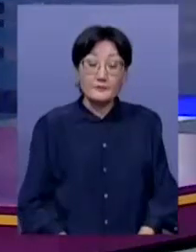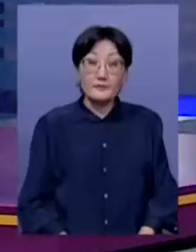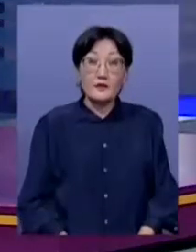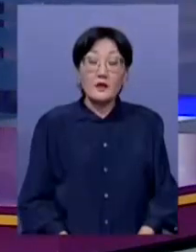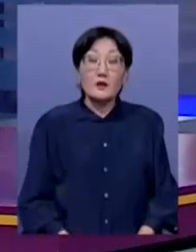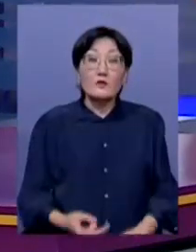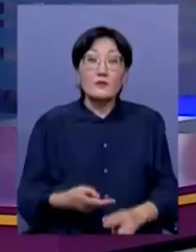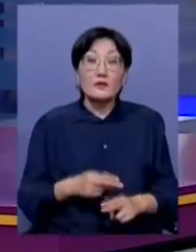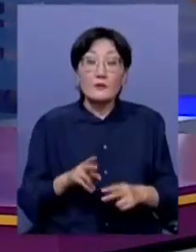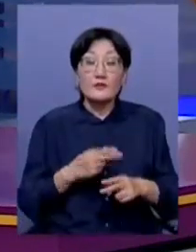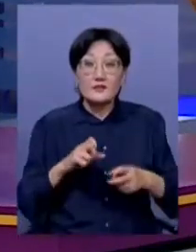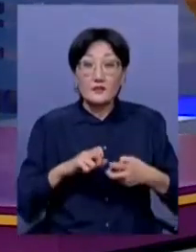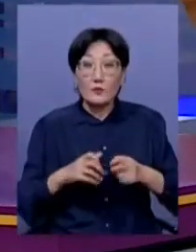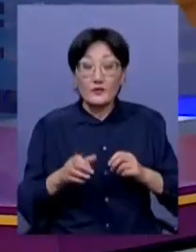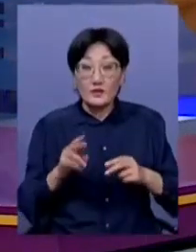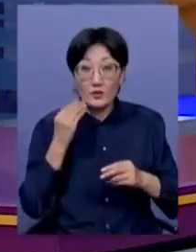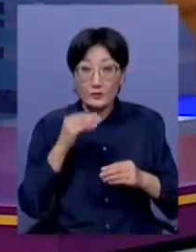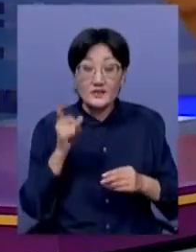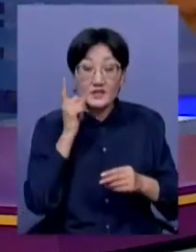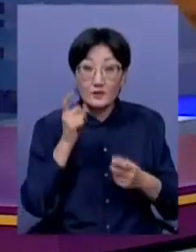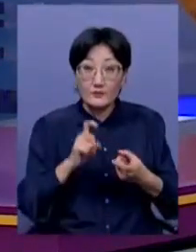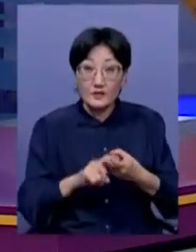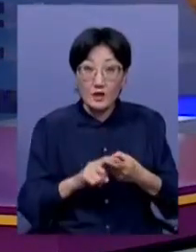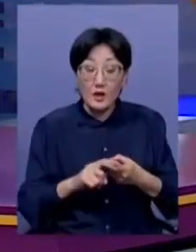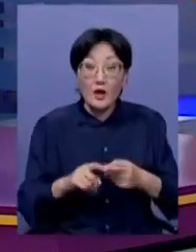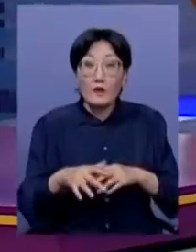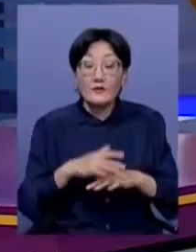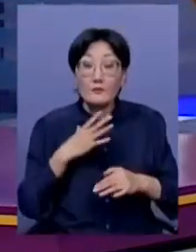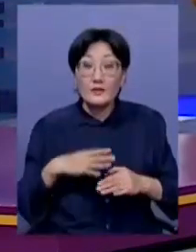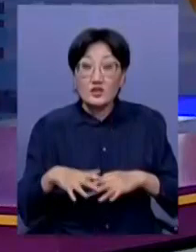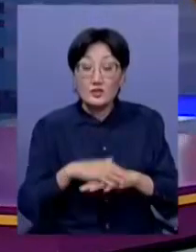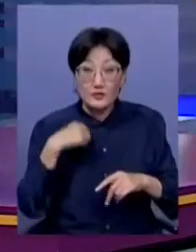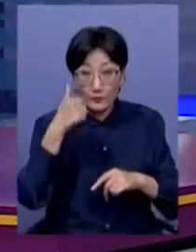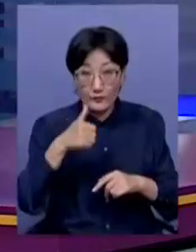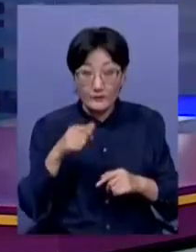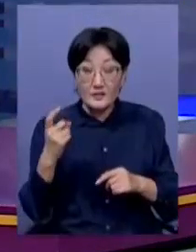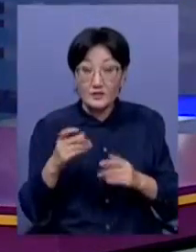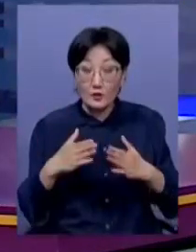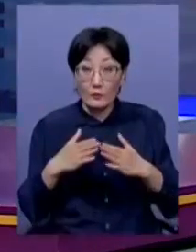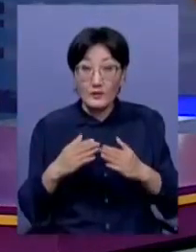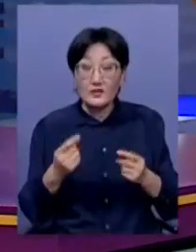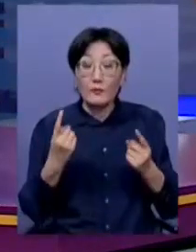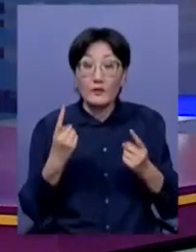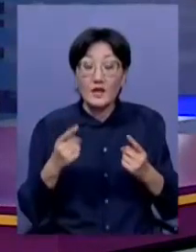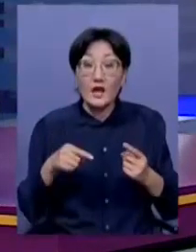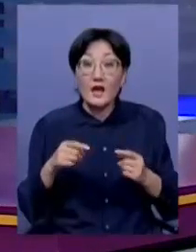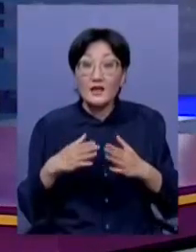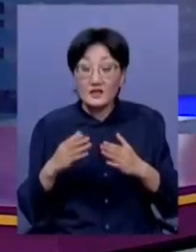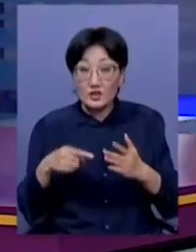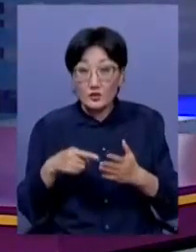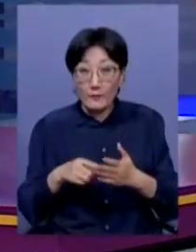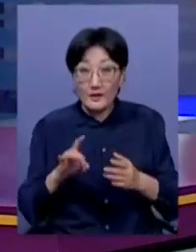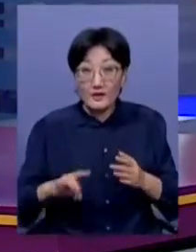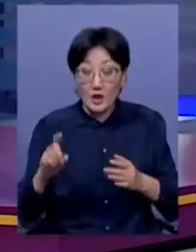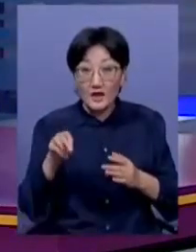Без скоростного интернета и качественной мобильной связи вынуждены жить годами владельцы домов элитного коттеджного городка в